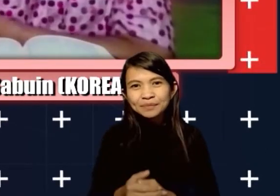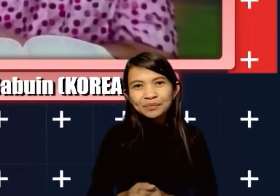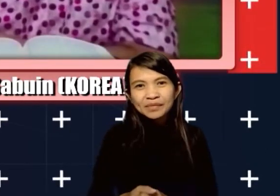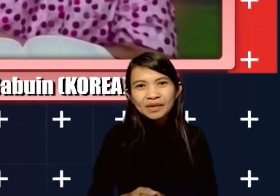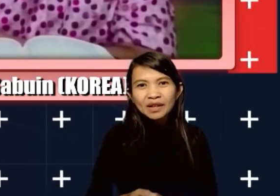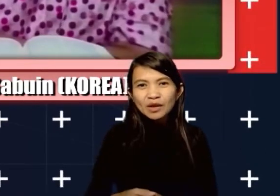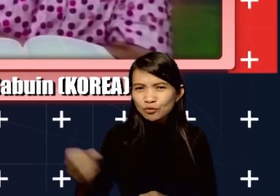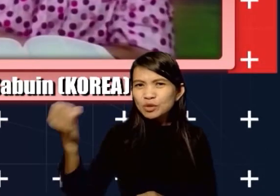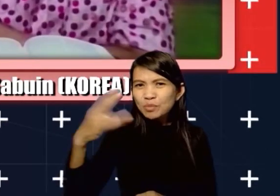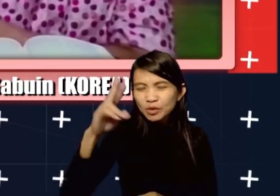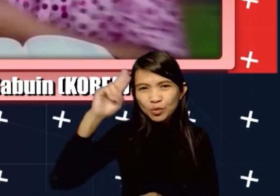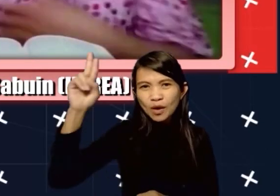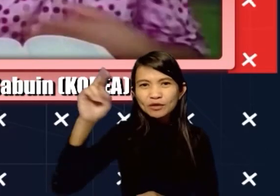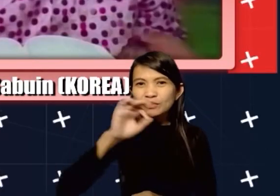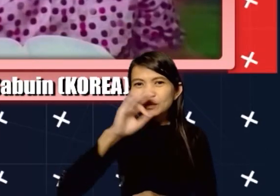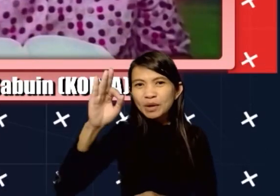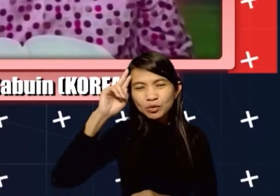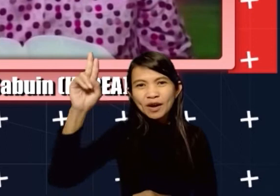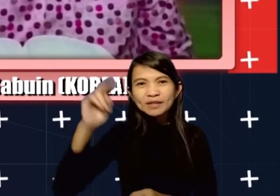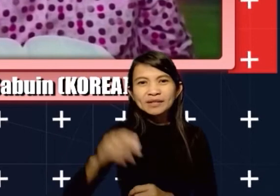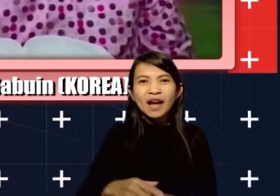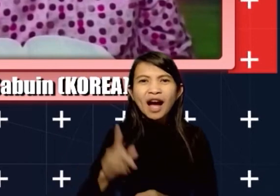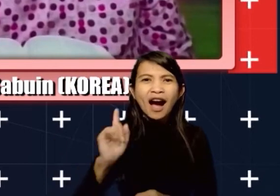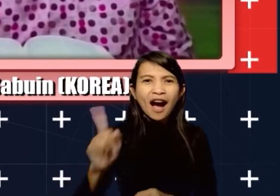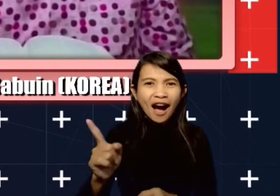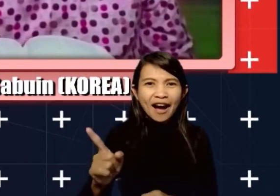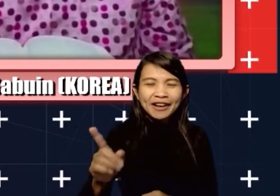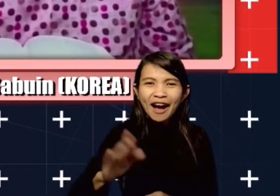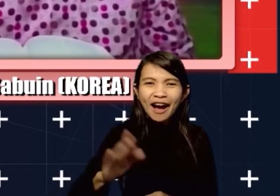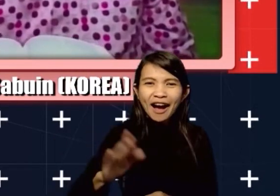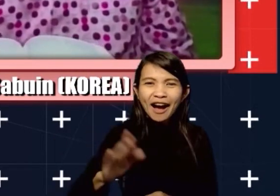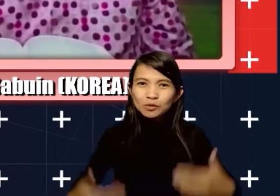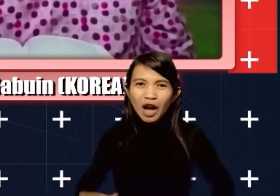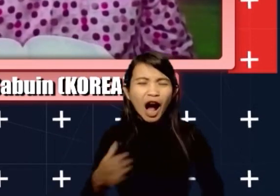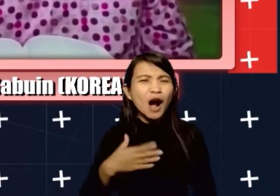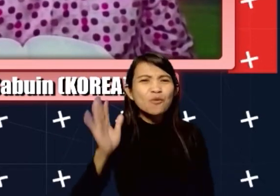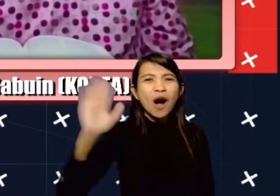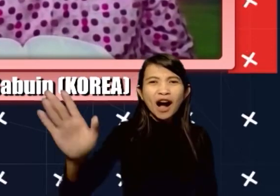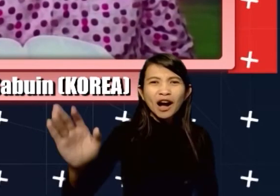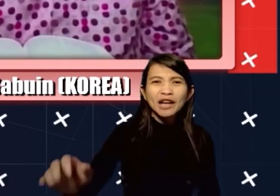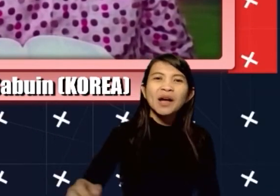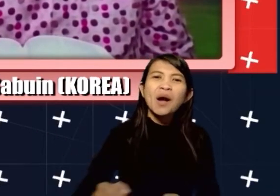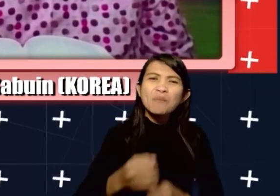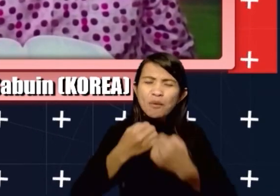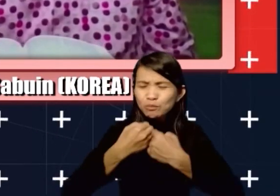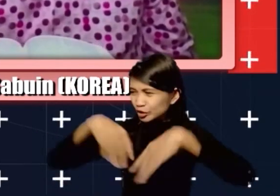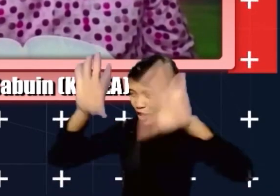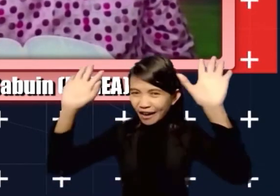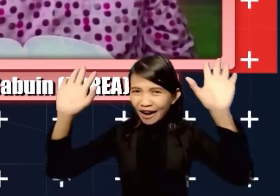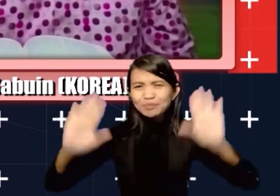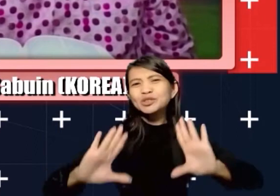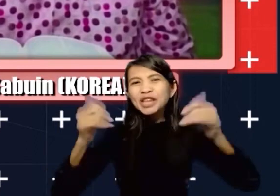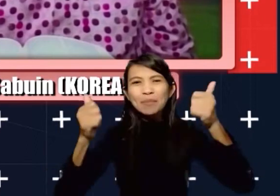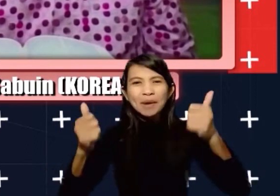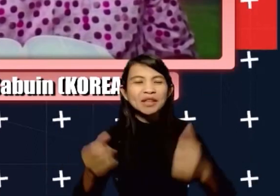akan memusnahkan persediaan makanan di Yerusalem, dan mereka akan memakan roti yang